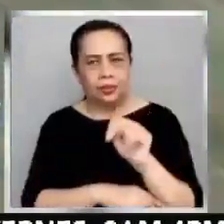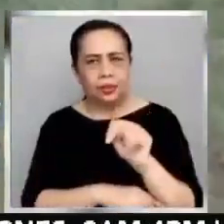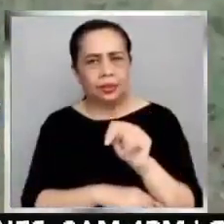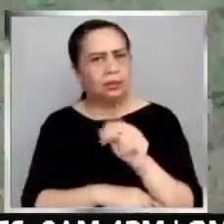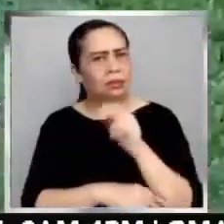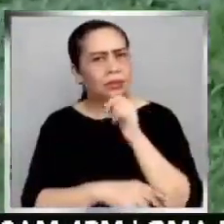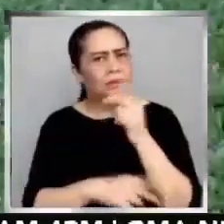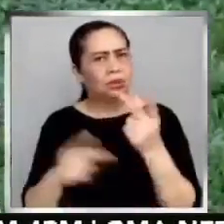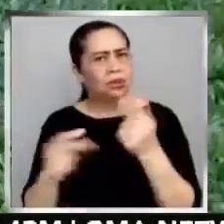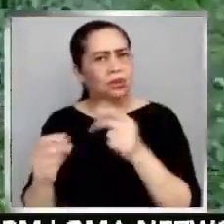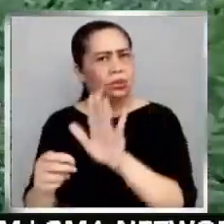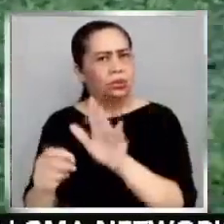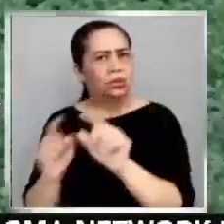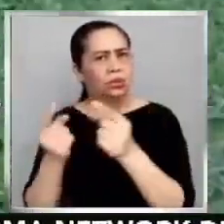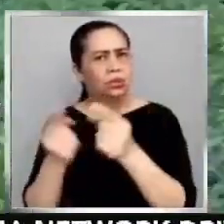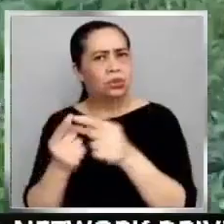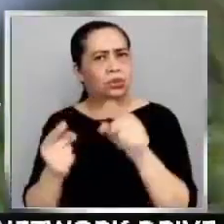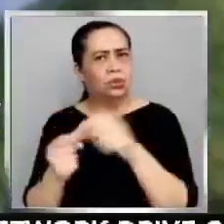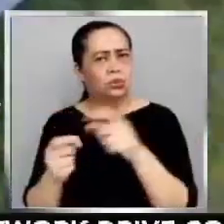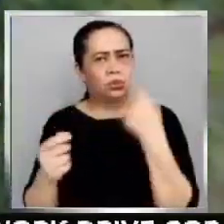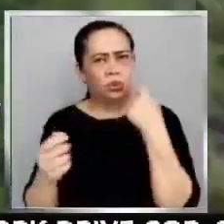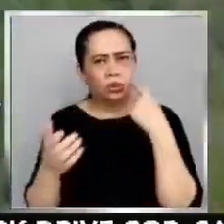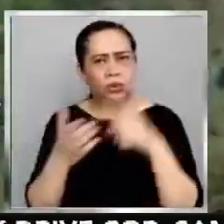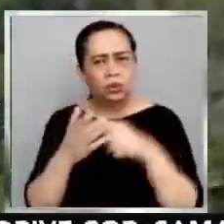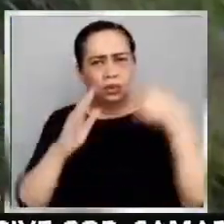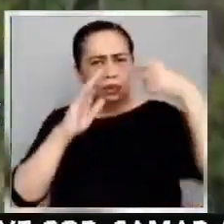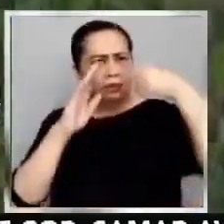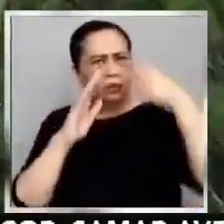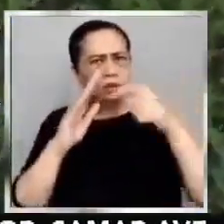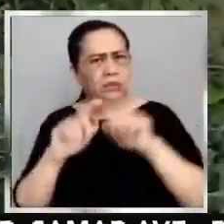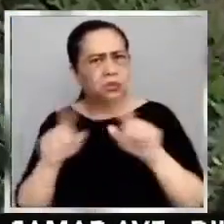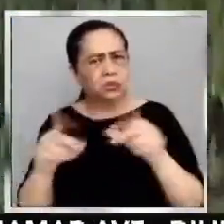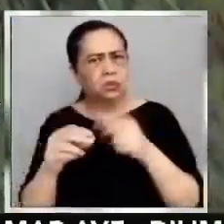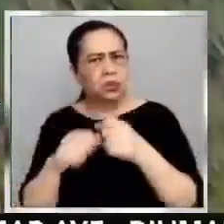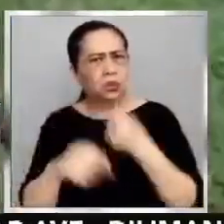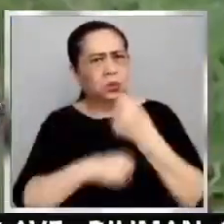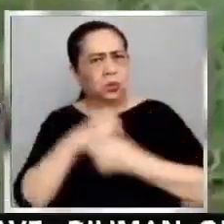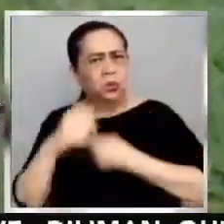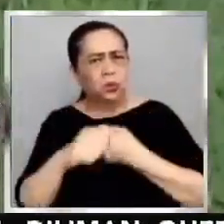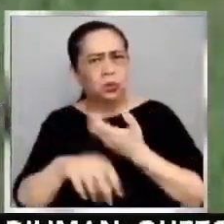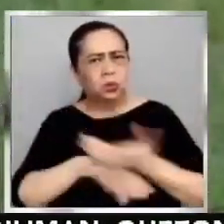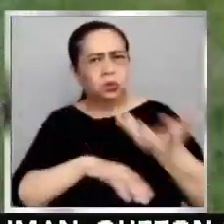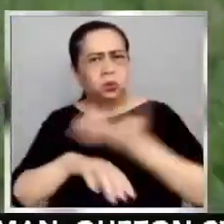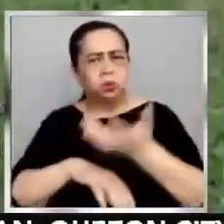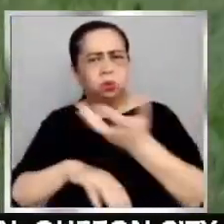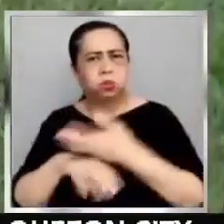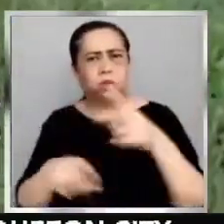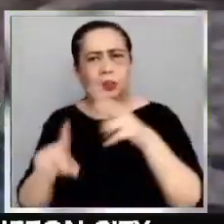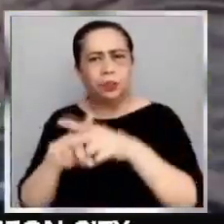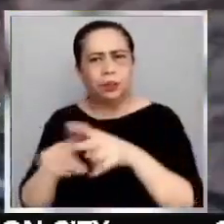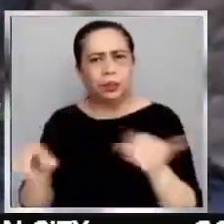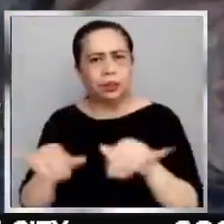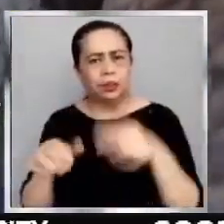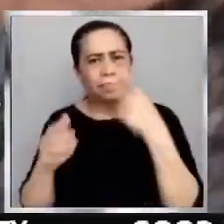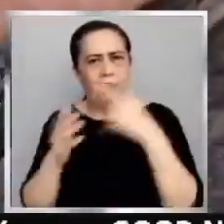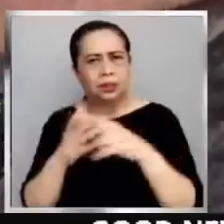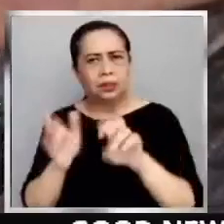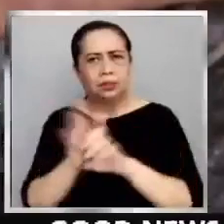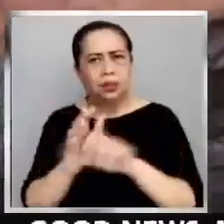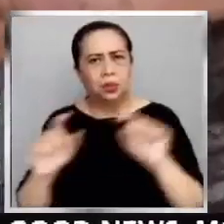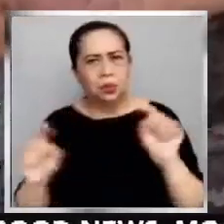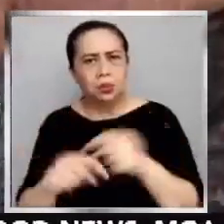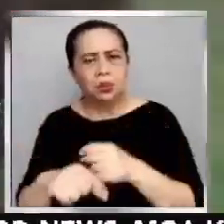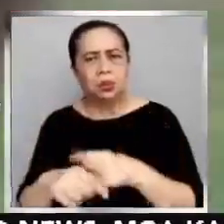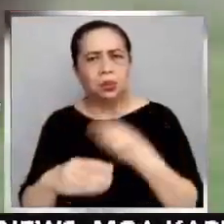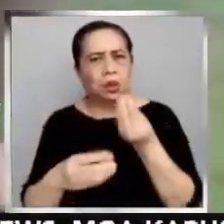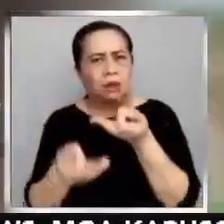Fraternal Order of Eagles ang mga nakita sa video na pagpapahirap sa mga aplikante nila tulad umano ng pananakit at pagpapakain